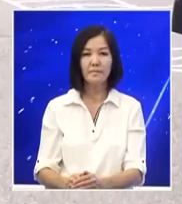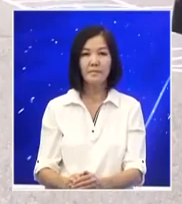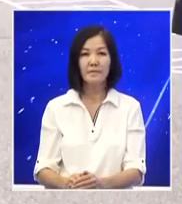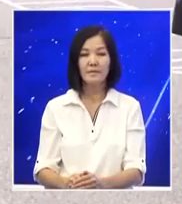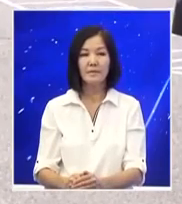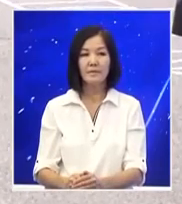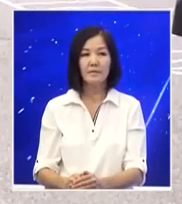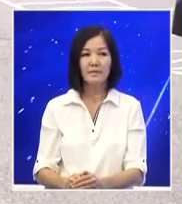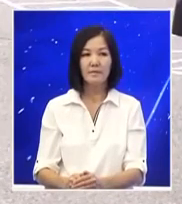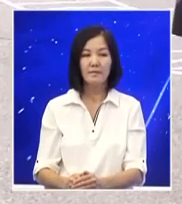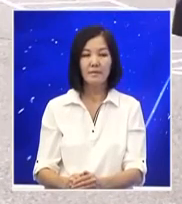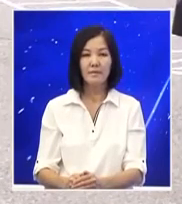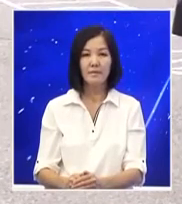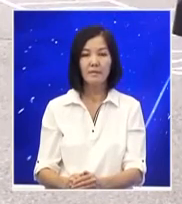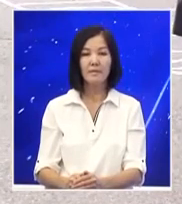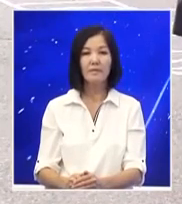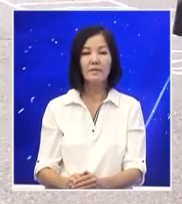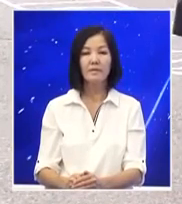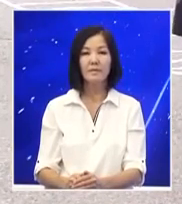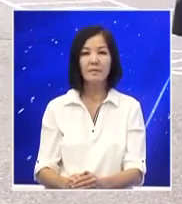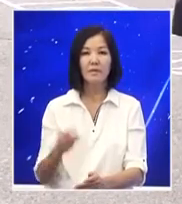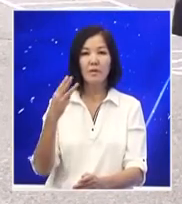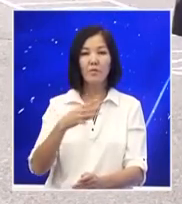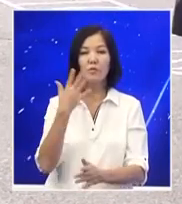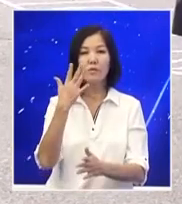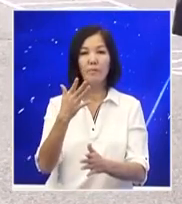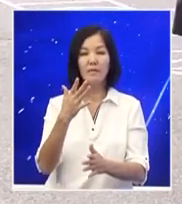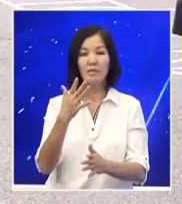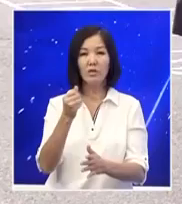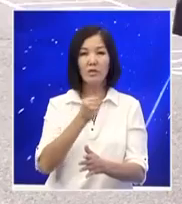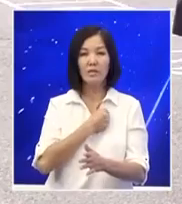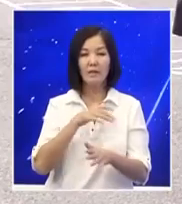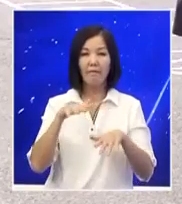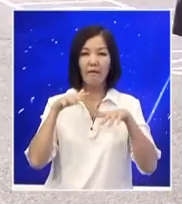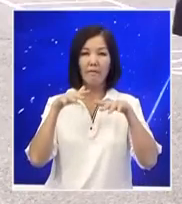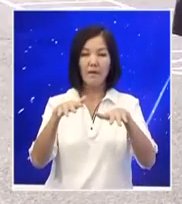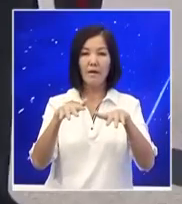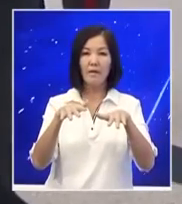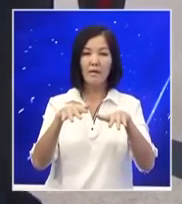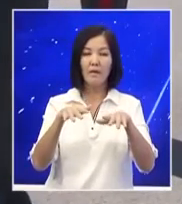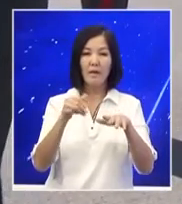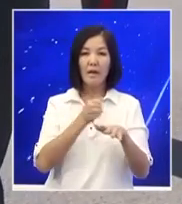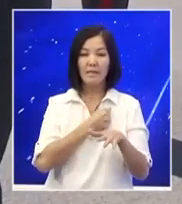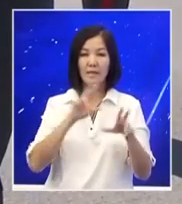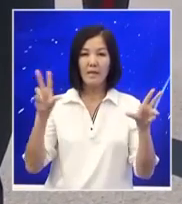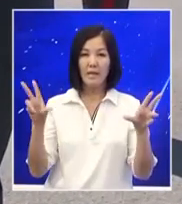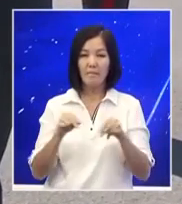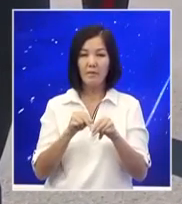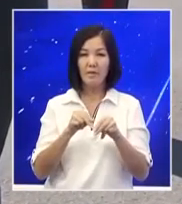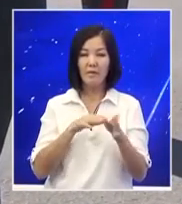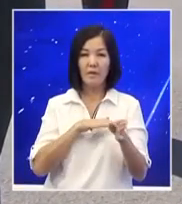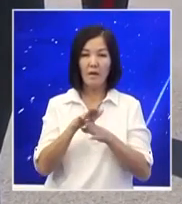Қолбасшымызда 35-ші десанттық шабуылшылар бригадасы әскери ант қабылдауға сапқа тұрғызылды.